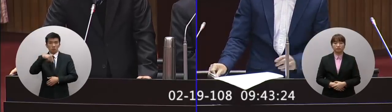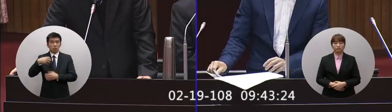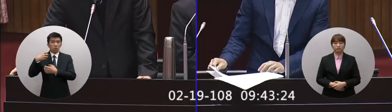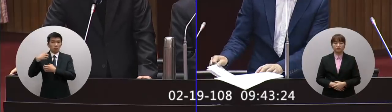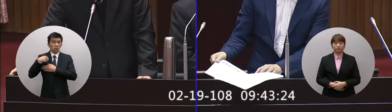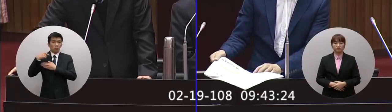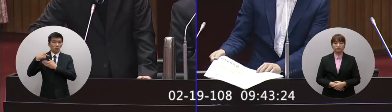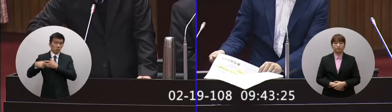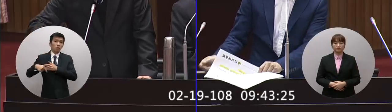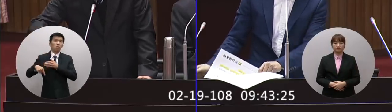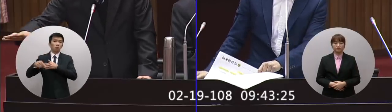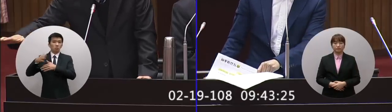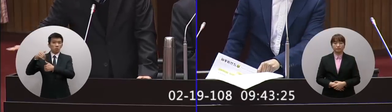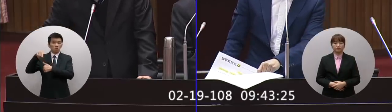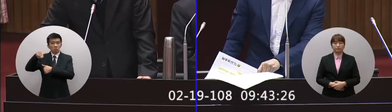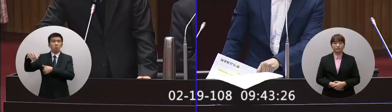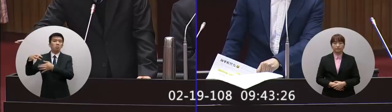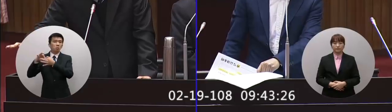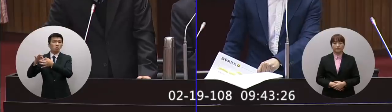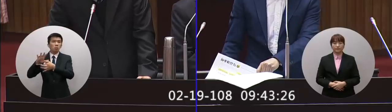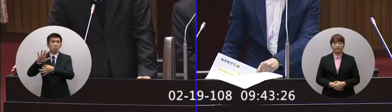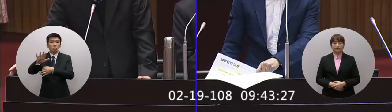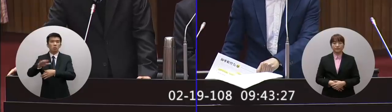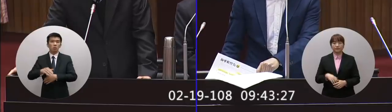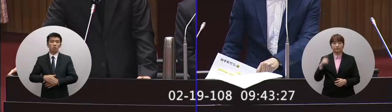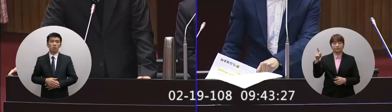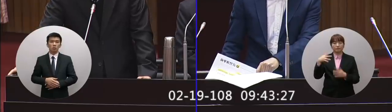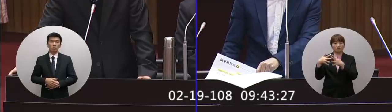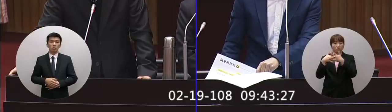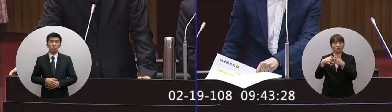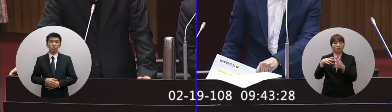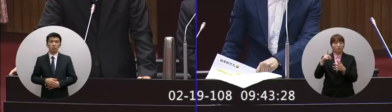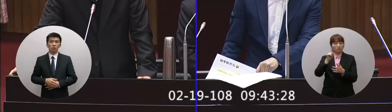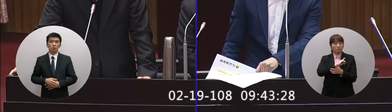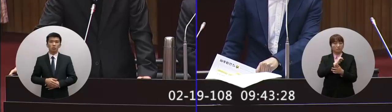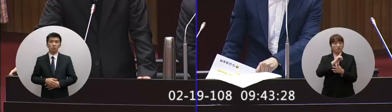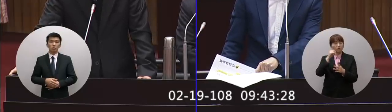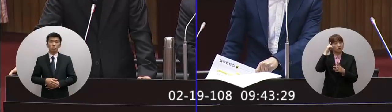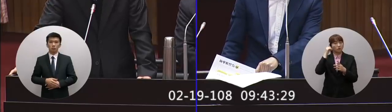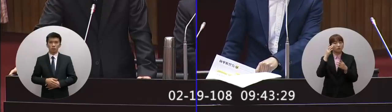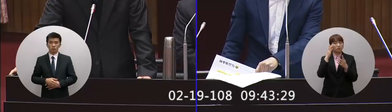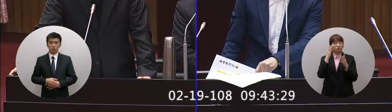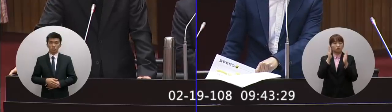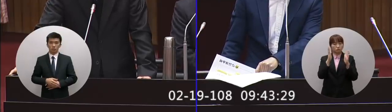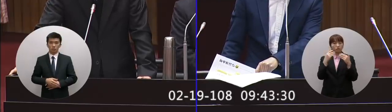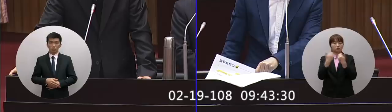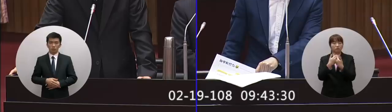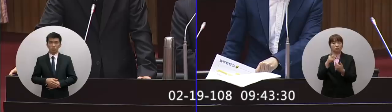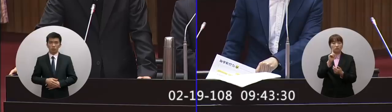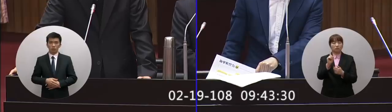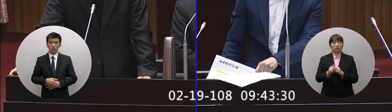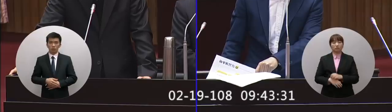关心。因为基于双方在这个区域， 那他会有立场吗？有正反立场吗？